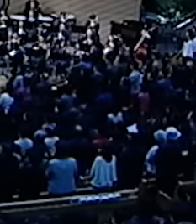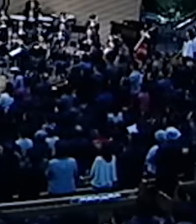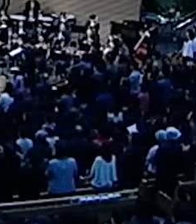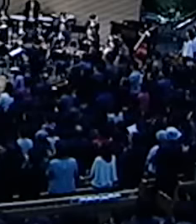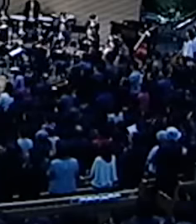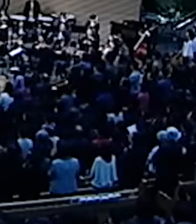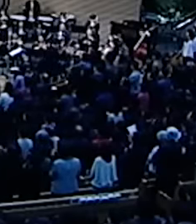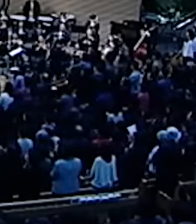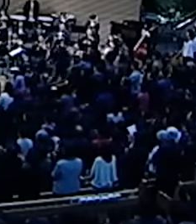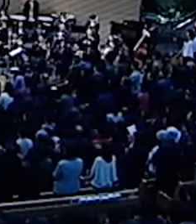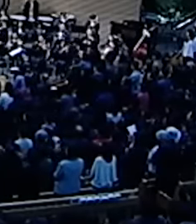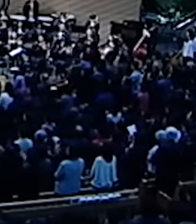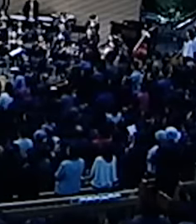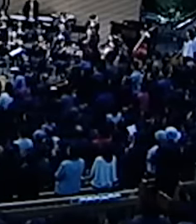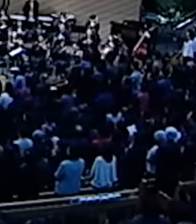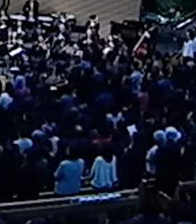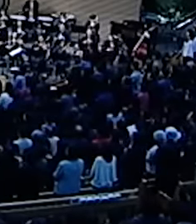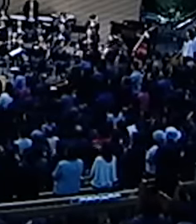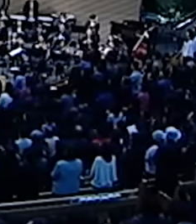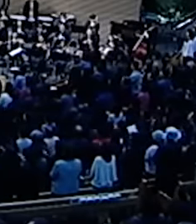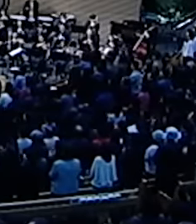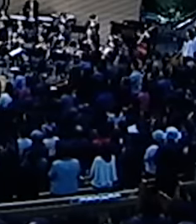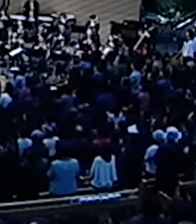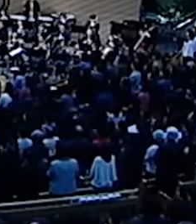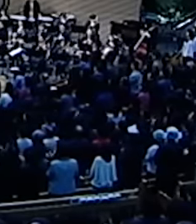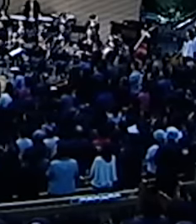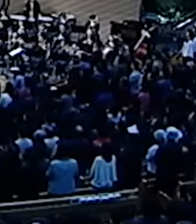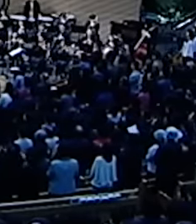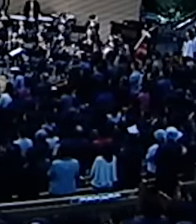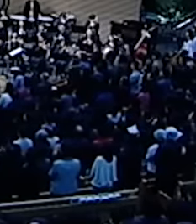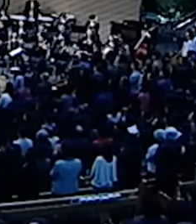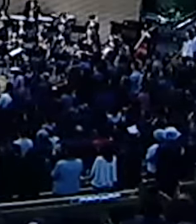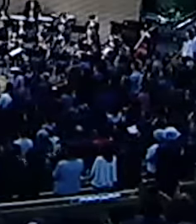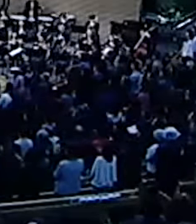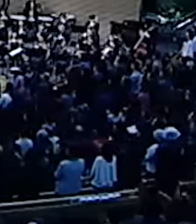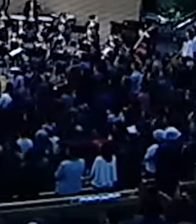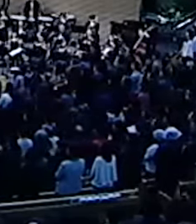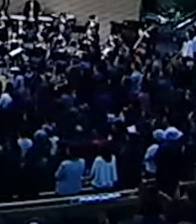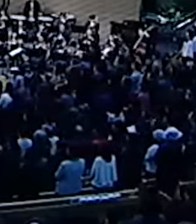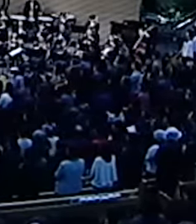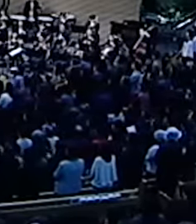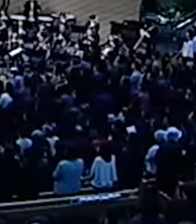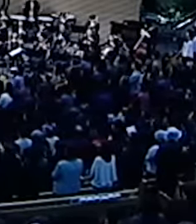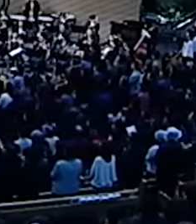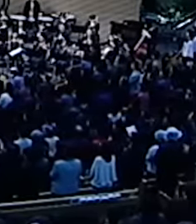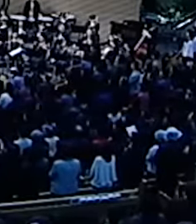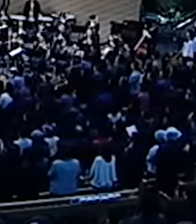쥐를 밟겠네 반걸음